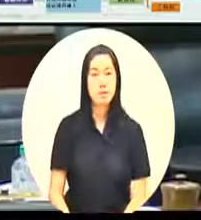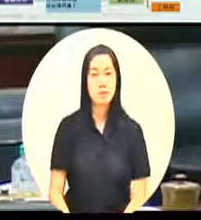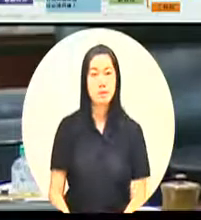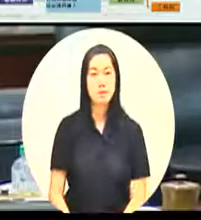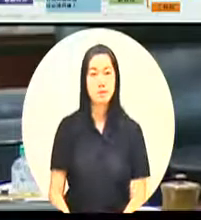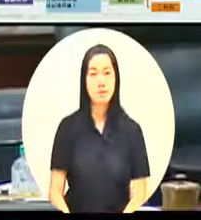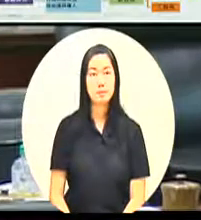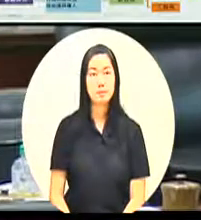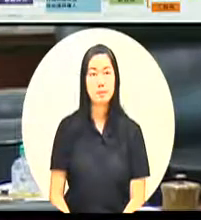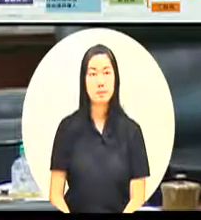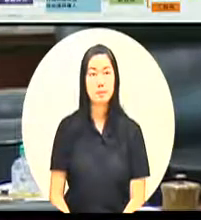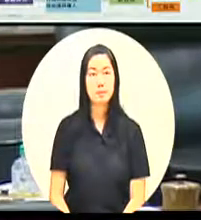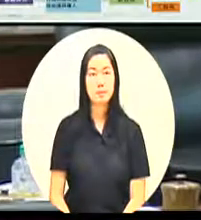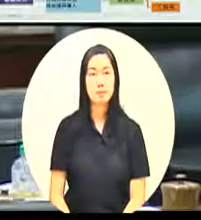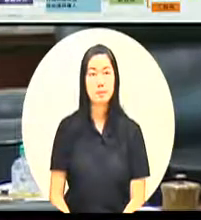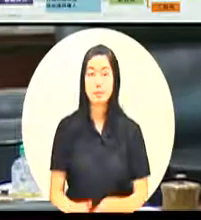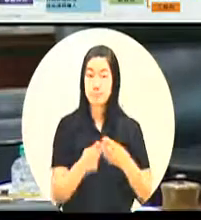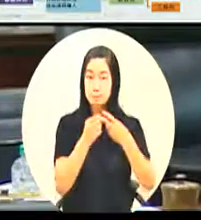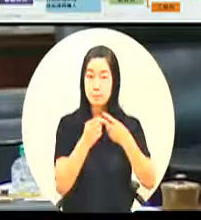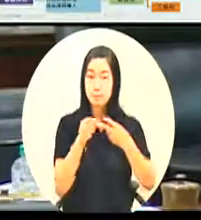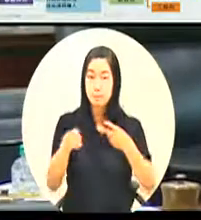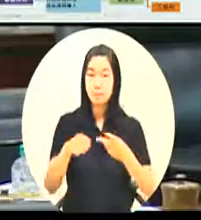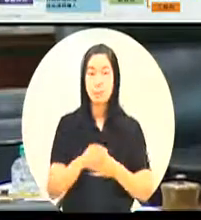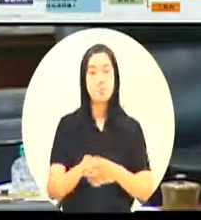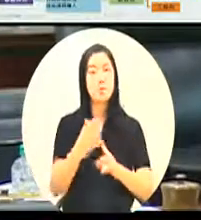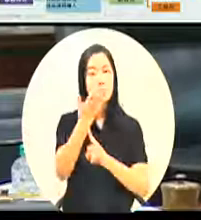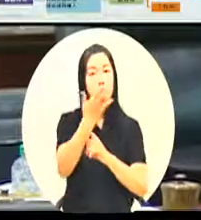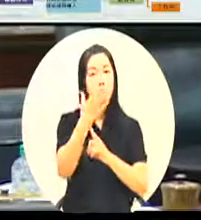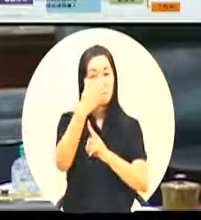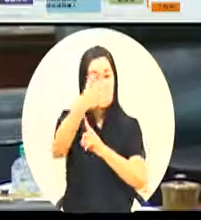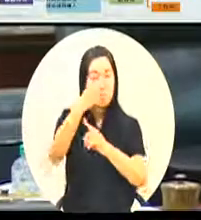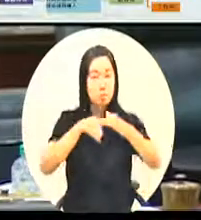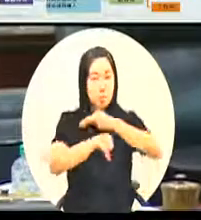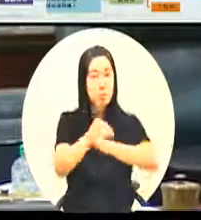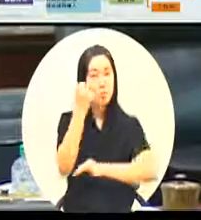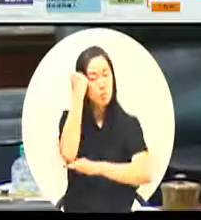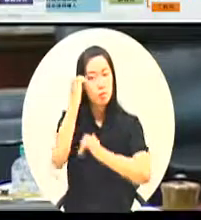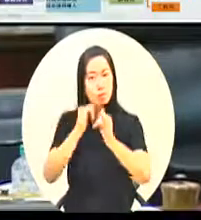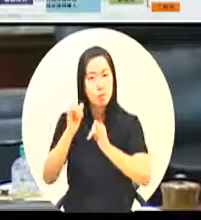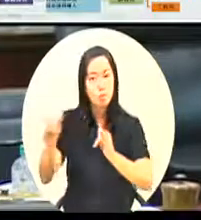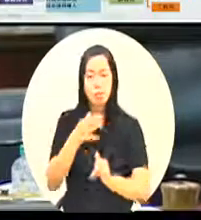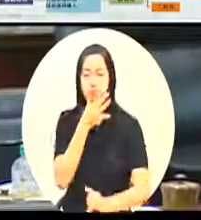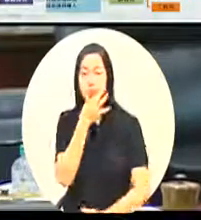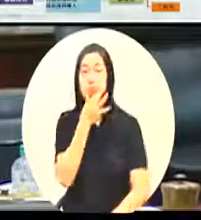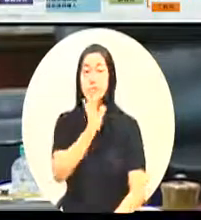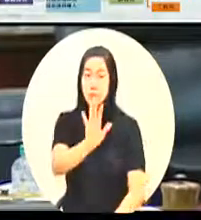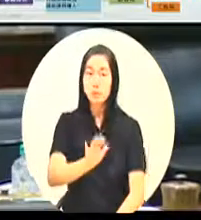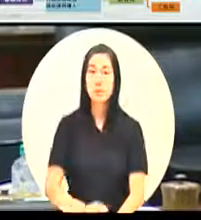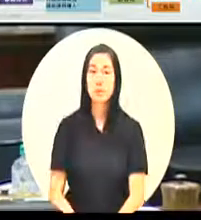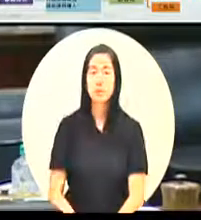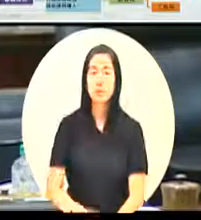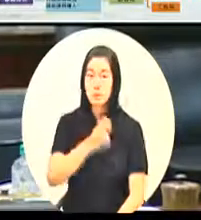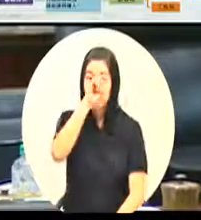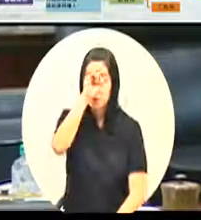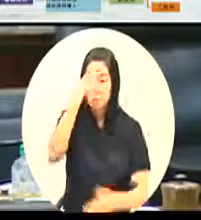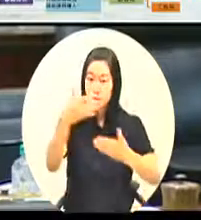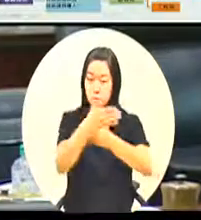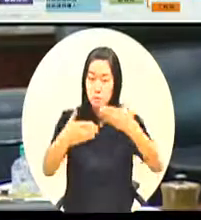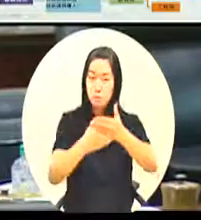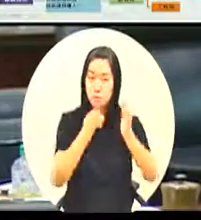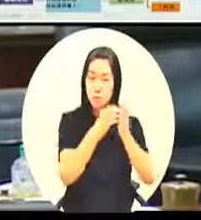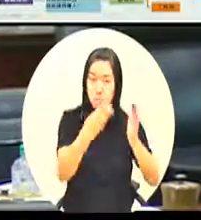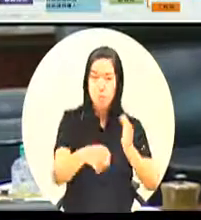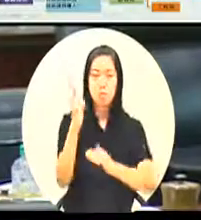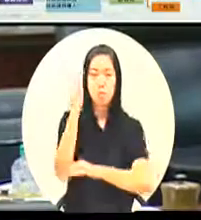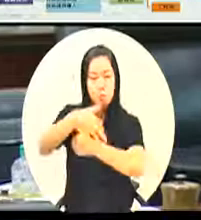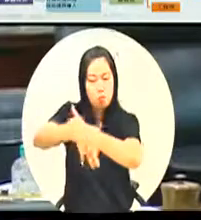分，其实在地民众还是有一些疑虑，更需要交通局这边跟相关的局处